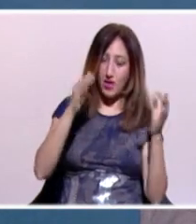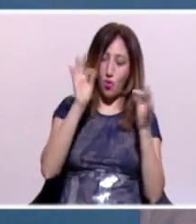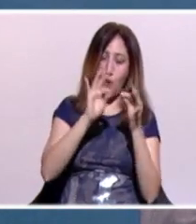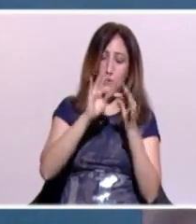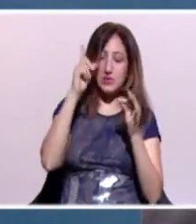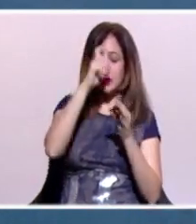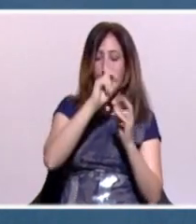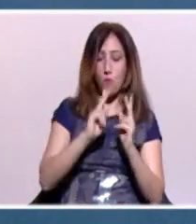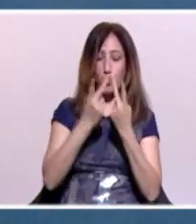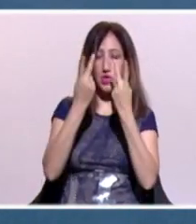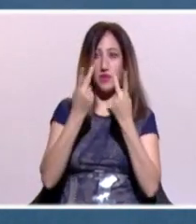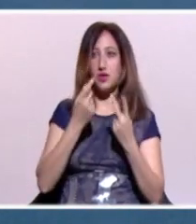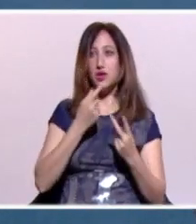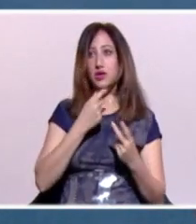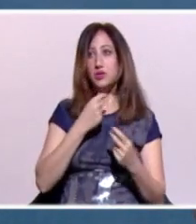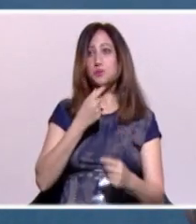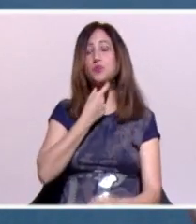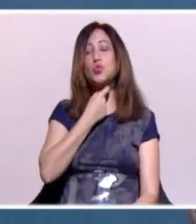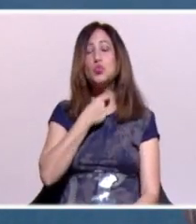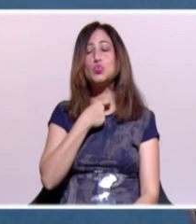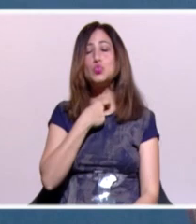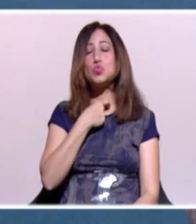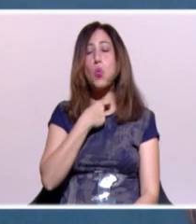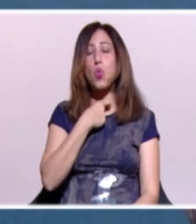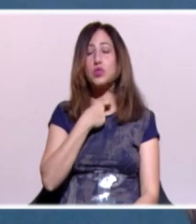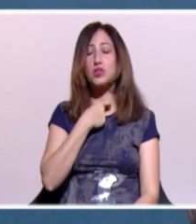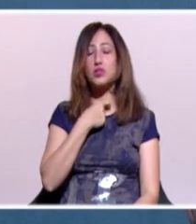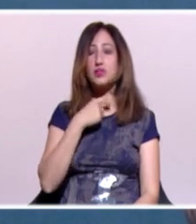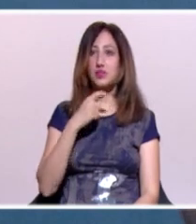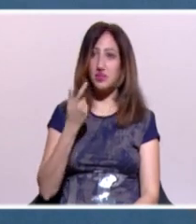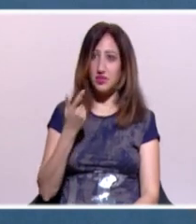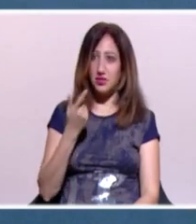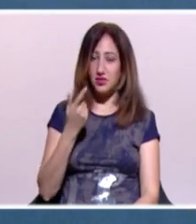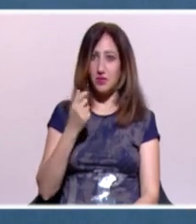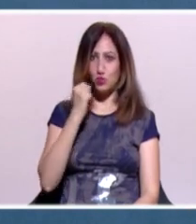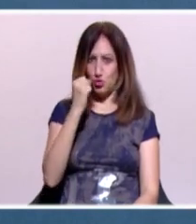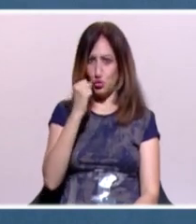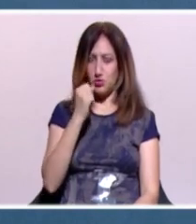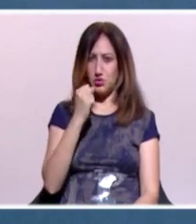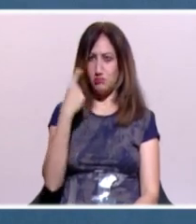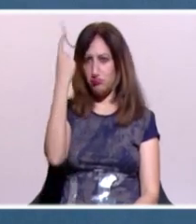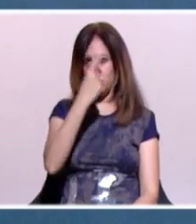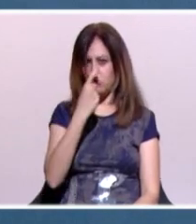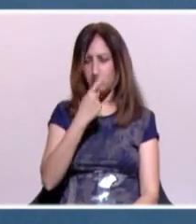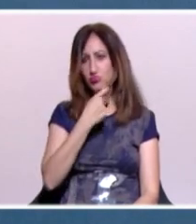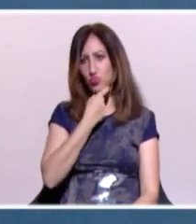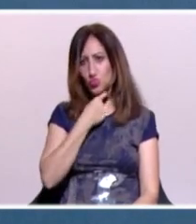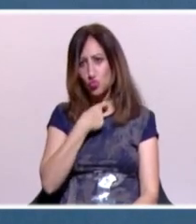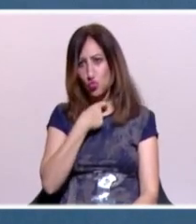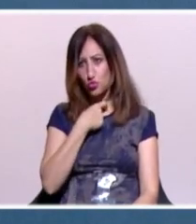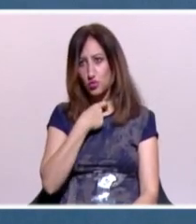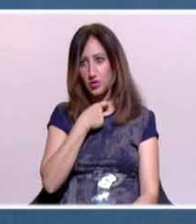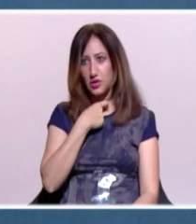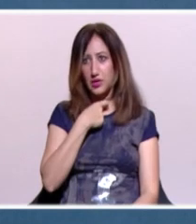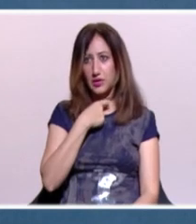الصعبة، ازاي الصوت بتاعه ده اللي فيه قرار شديد جدا وعنف، والصوت ده كان ما